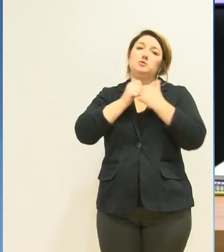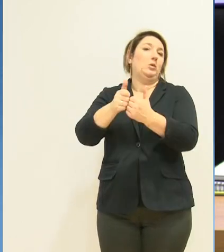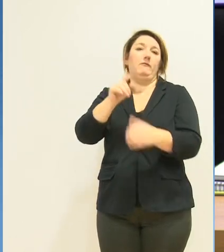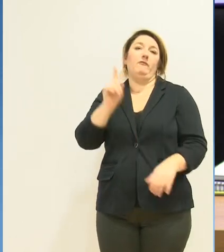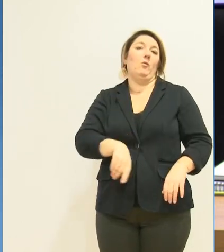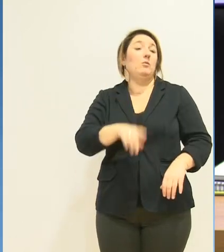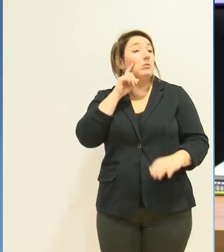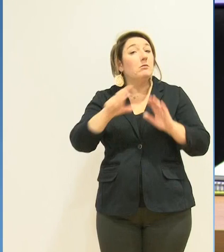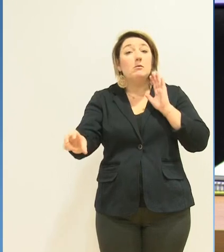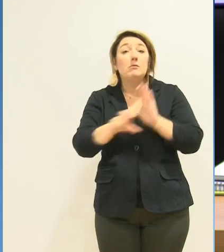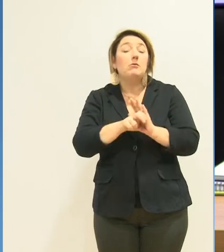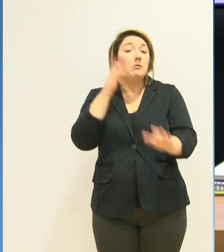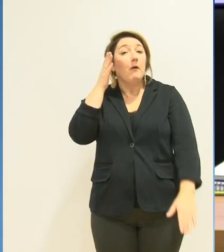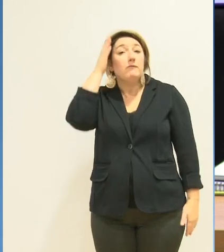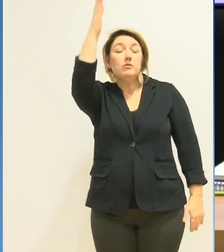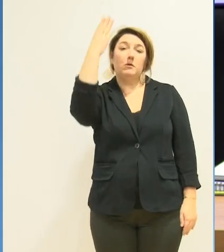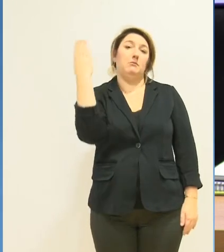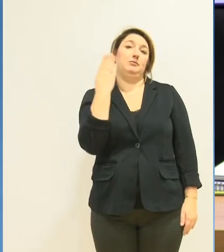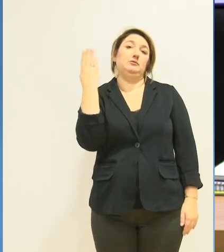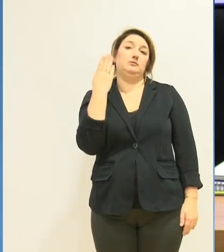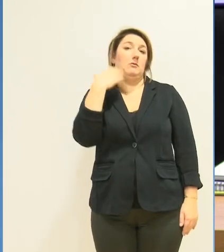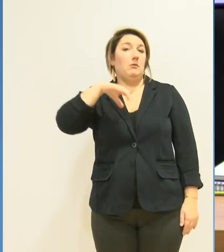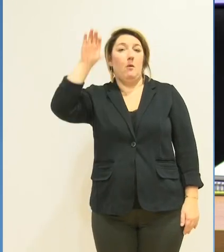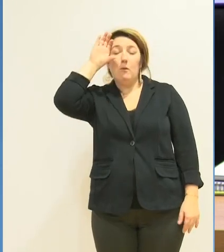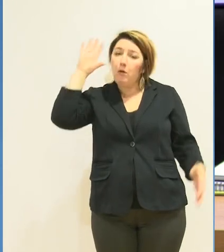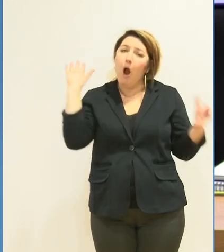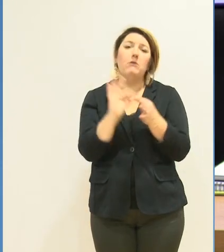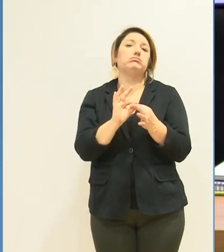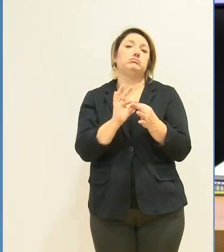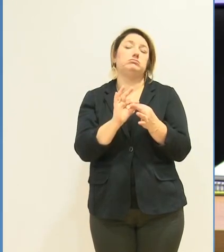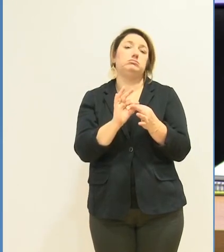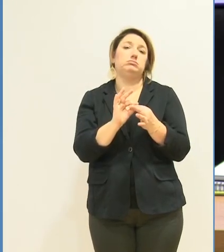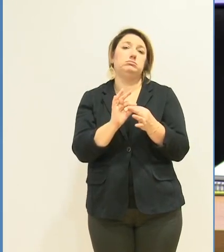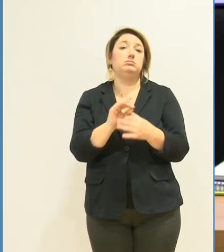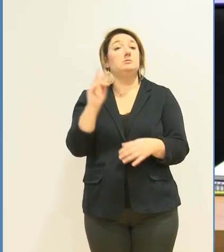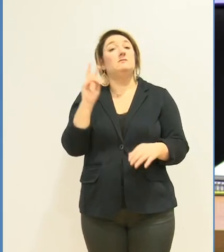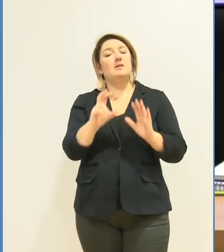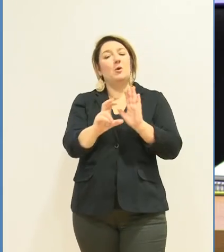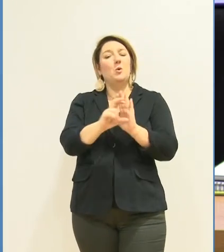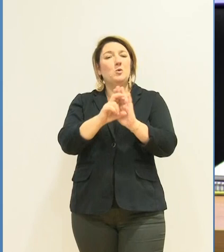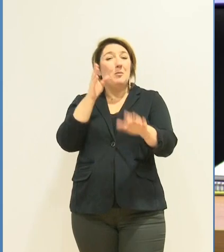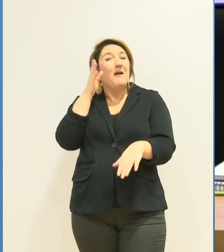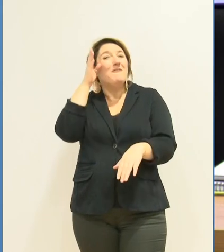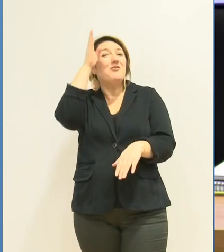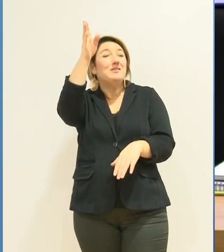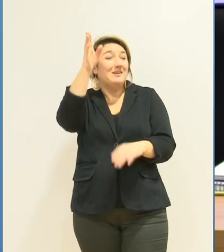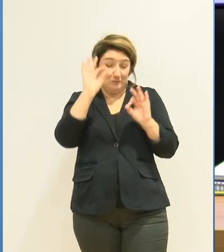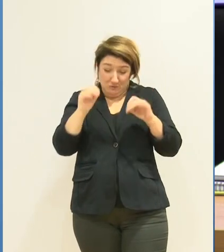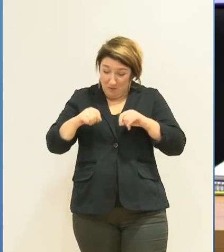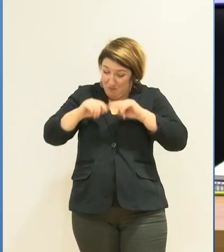grenoble l'avenir de grenoble c'est bien cela d'ailleurs qui est au coeur de ce débat budgétaire